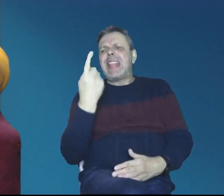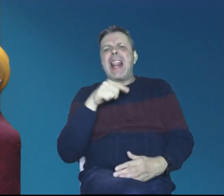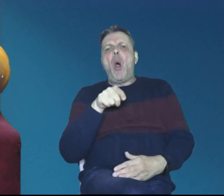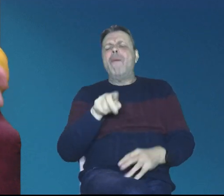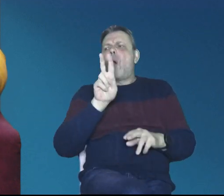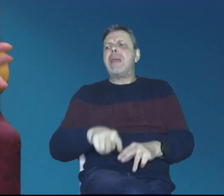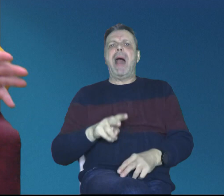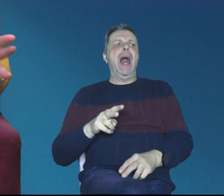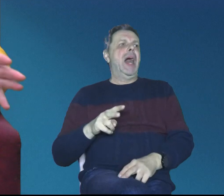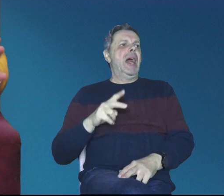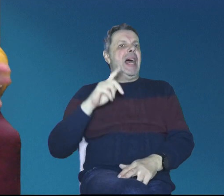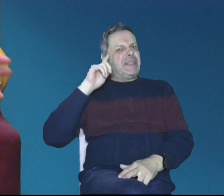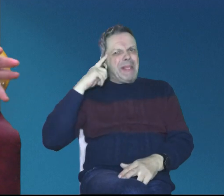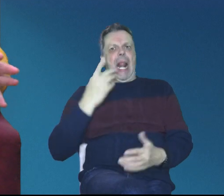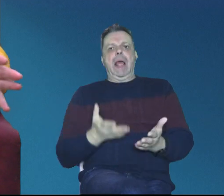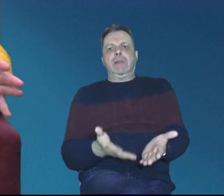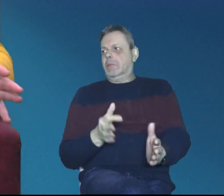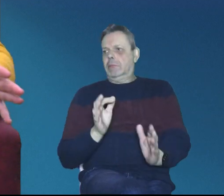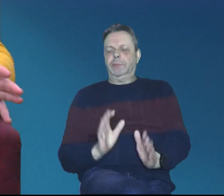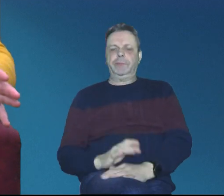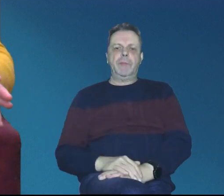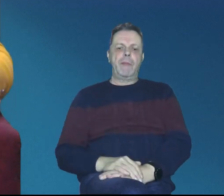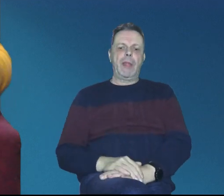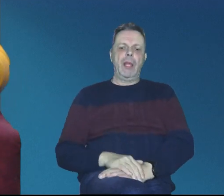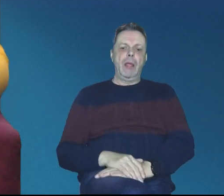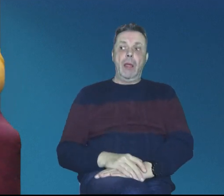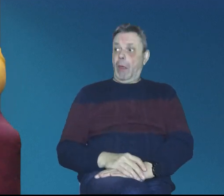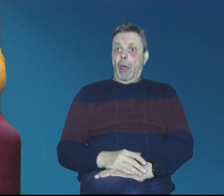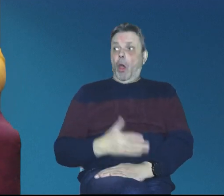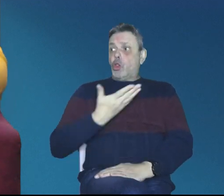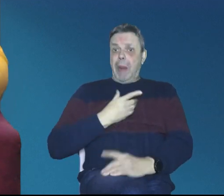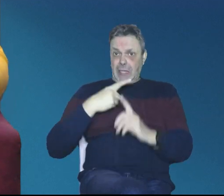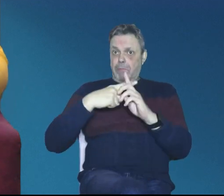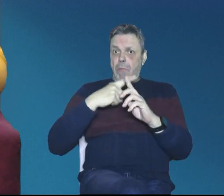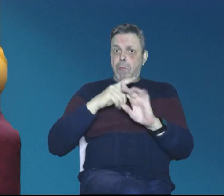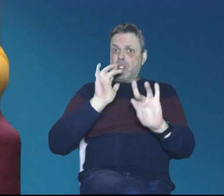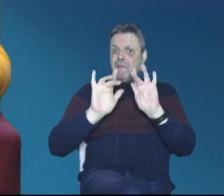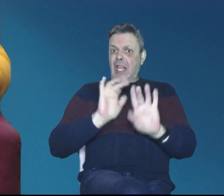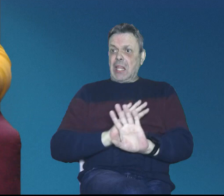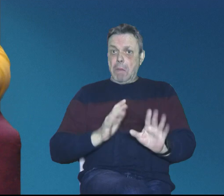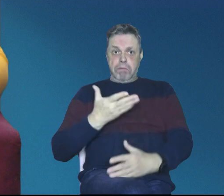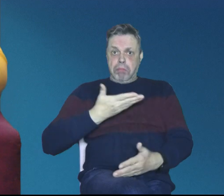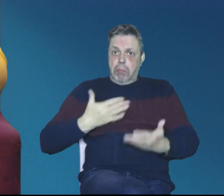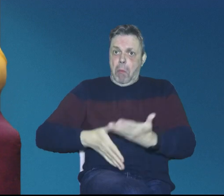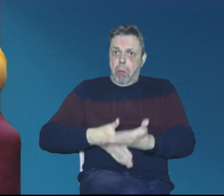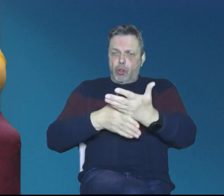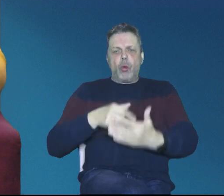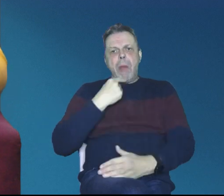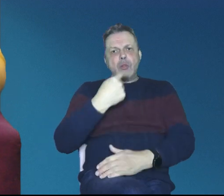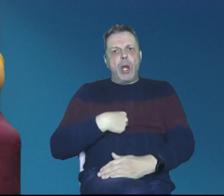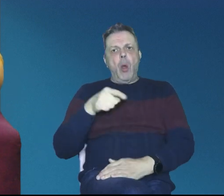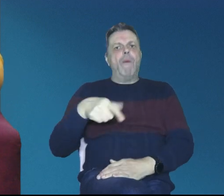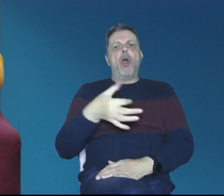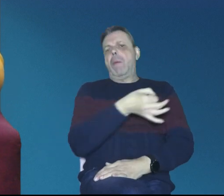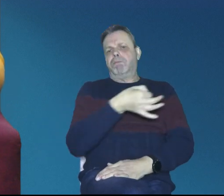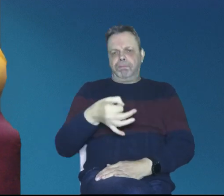pročitajte ovo i recite mi da li ovo ima glavu i rep. I uglavnom sam od svih dobila pozitivnu kritiku, znači